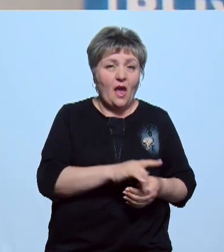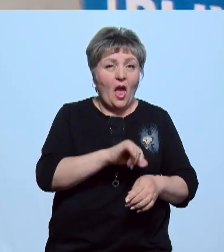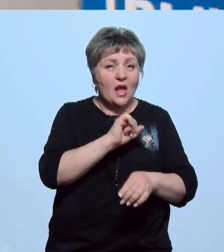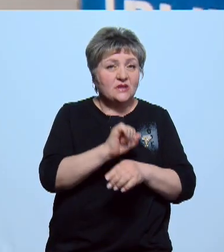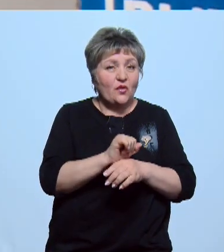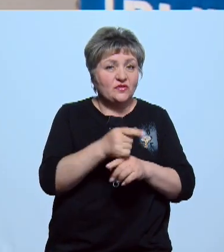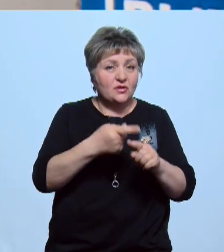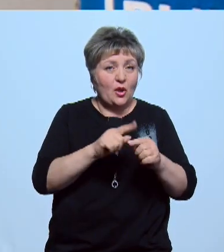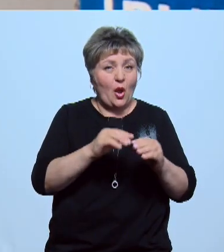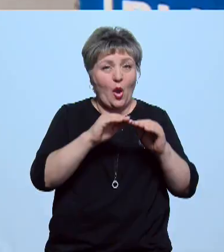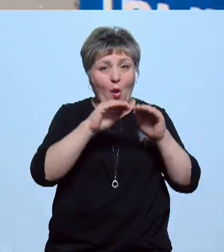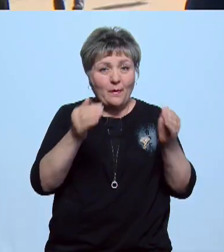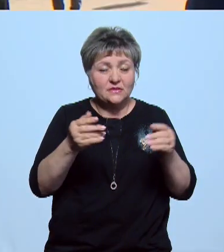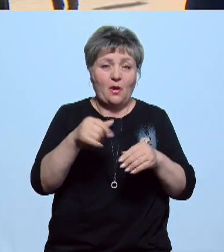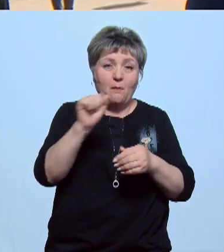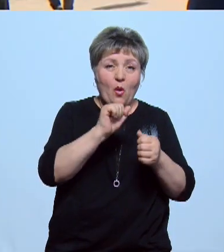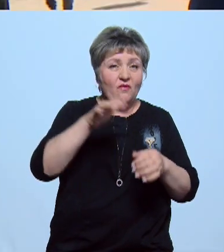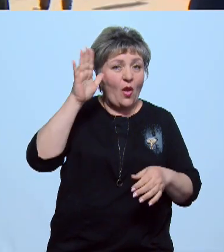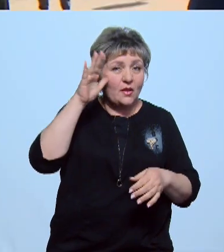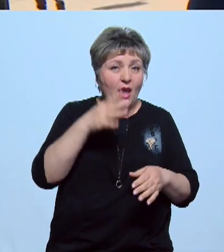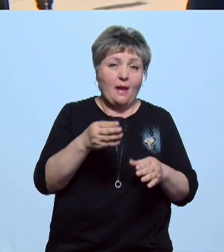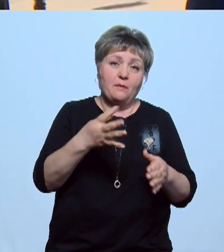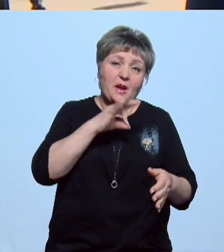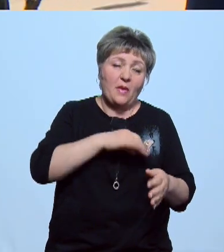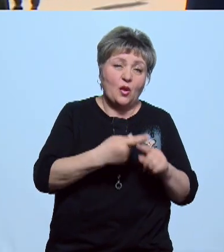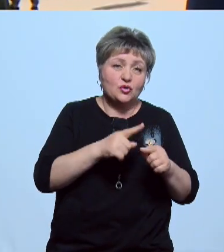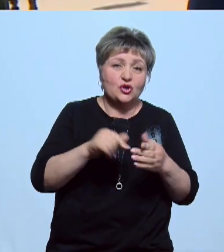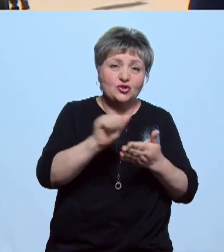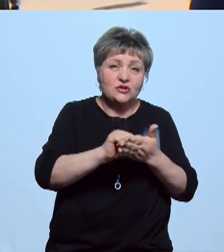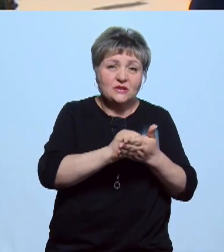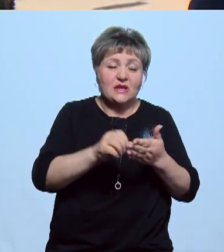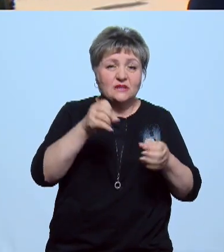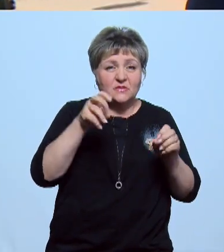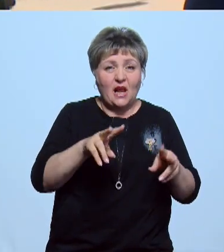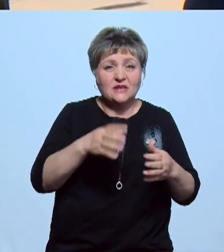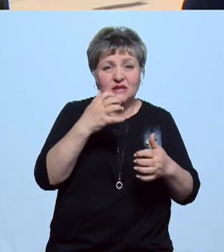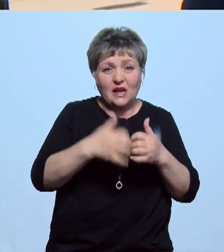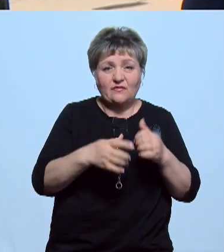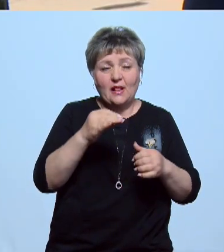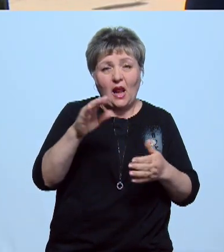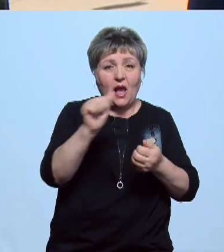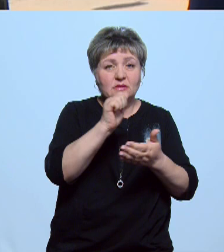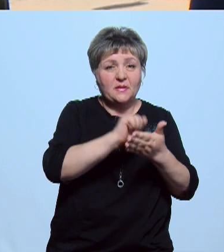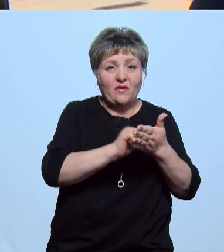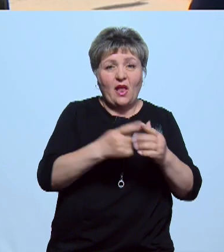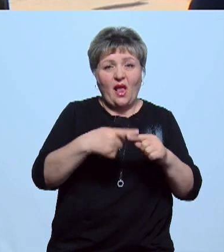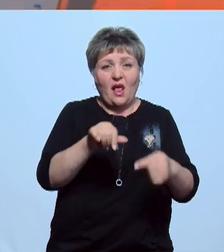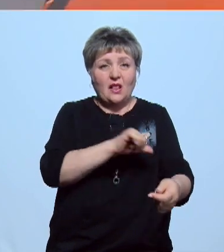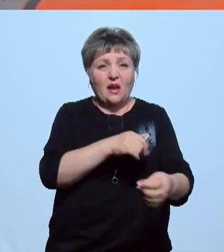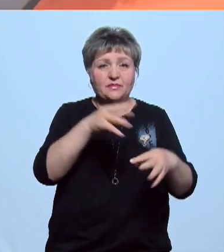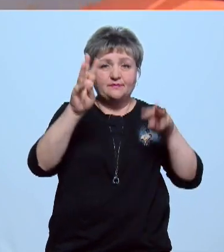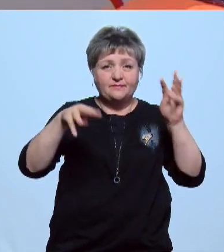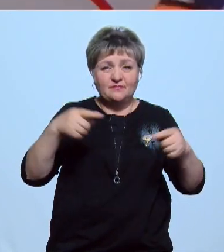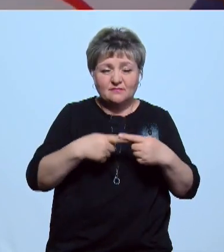Остановочные комплексы моются водой, дополнительно применяются чистящие средства для стирания всяких надписей. Приоритет, естественно, это надписи всяких наркоманов и так